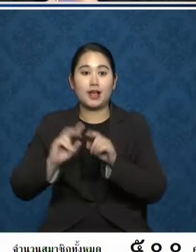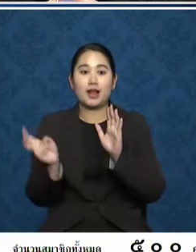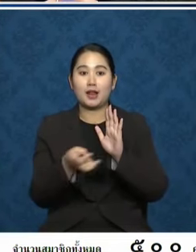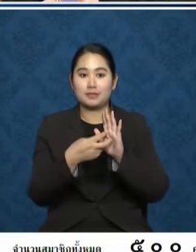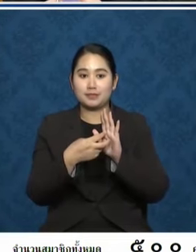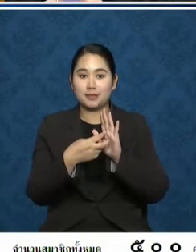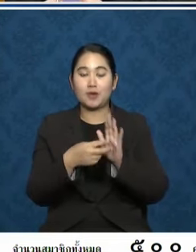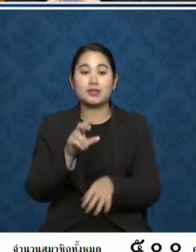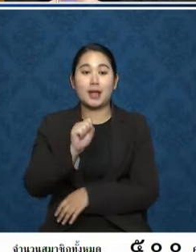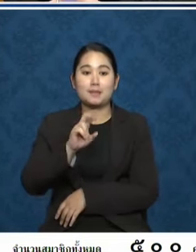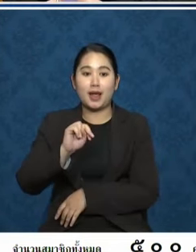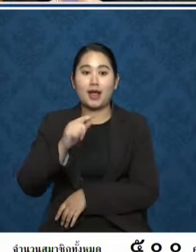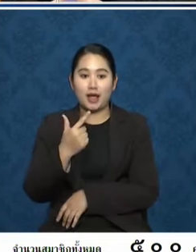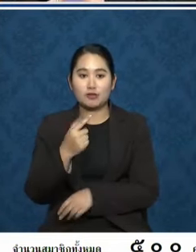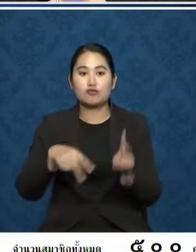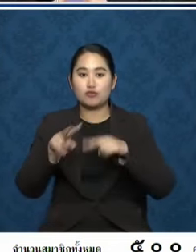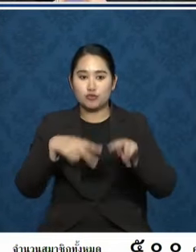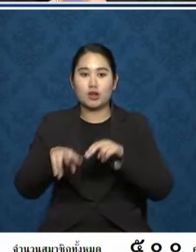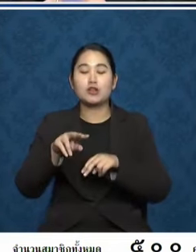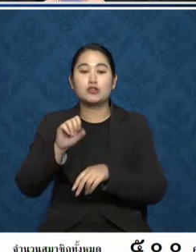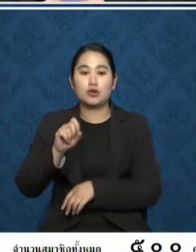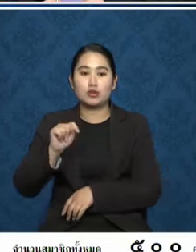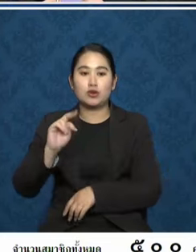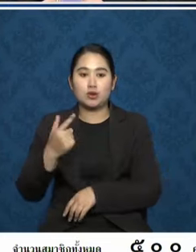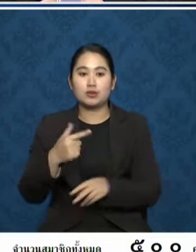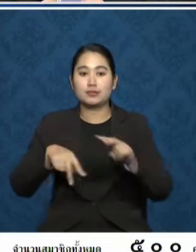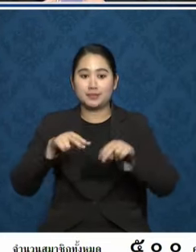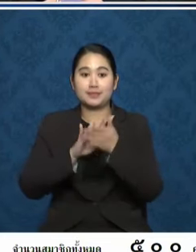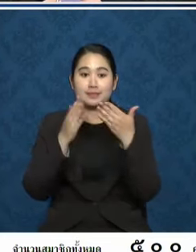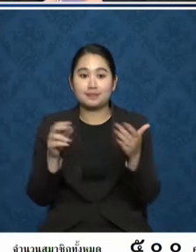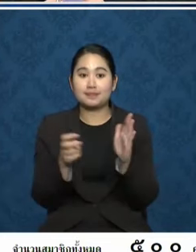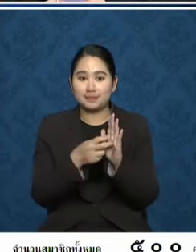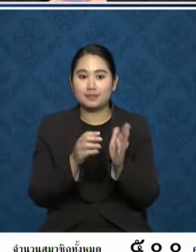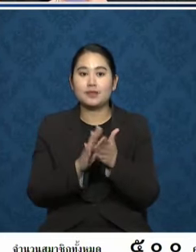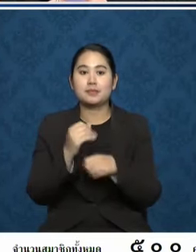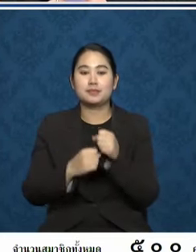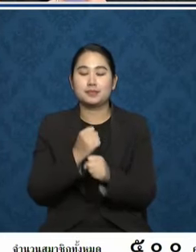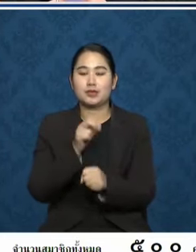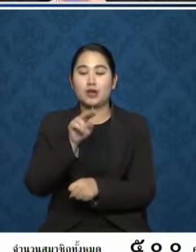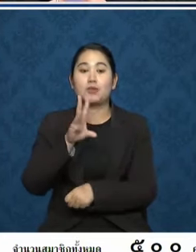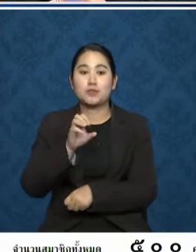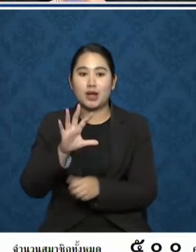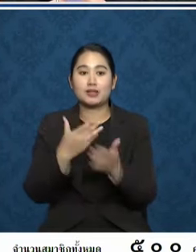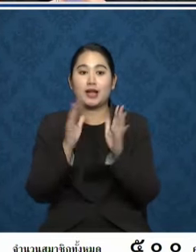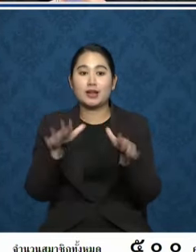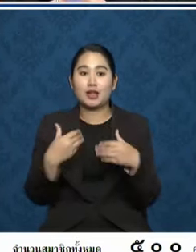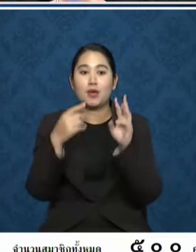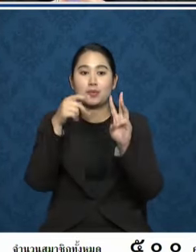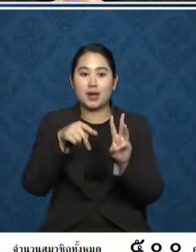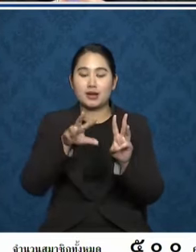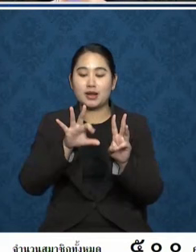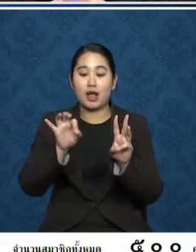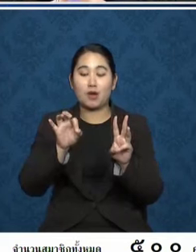องจากสำนกงาน การตวเงินแผ่นดนเป็นที่เรีบรอยรวมรายได้ใป 6.5 สวัทช.ีอยู่ที่ 6,9